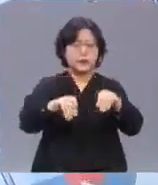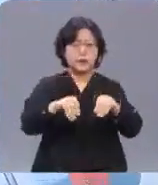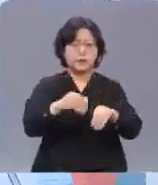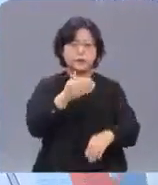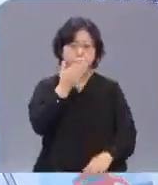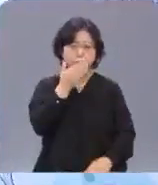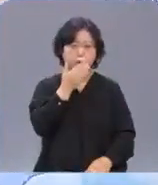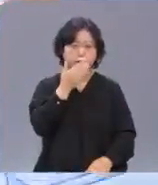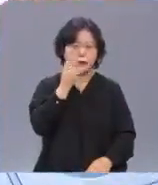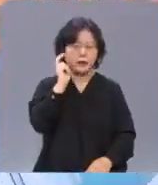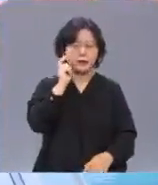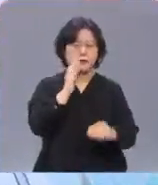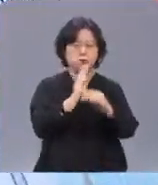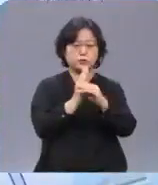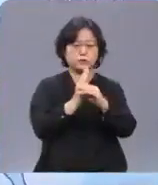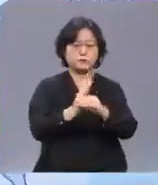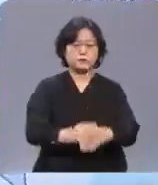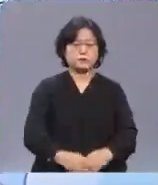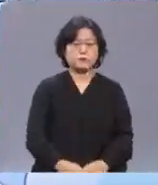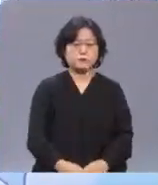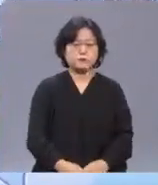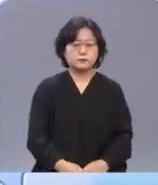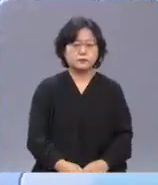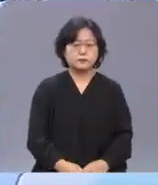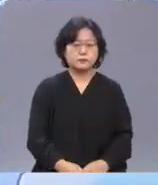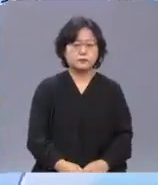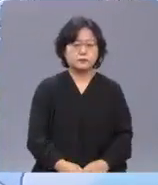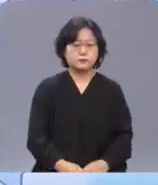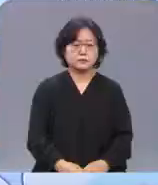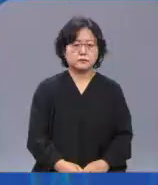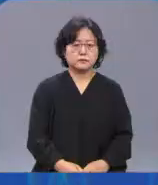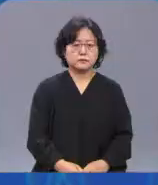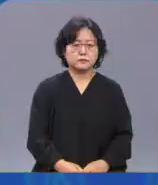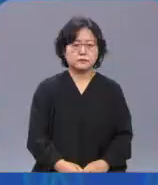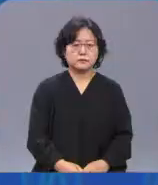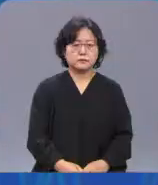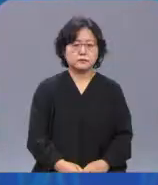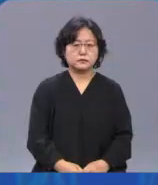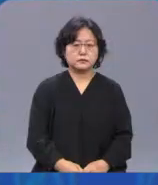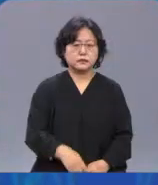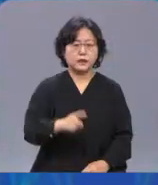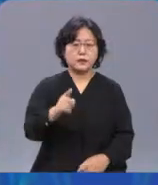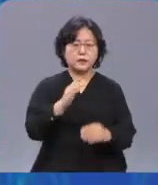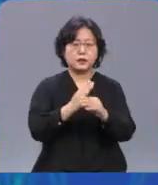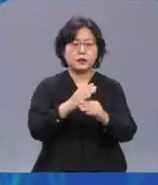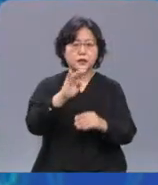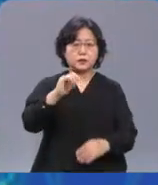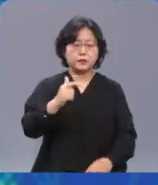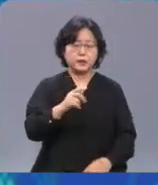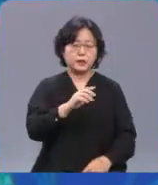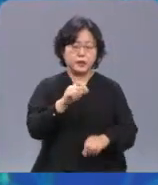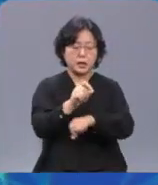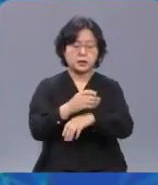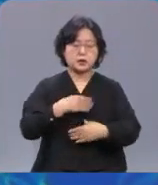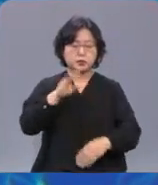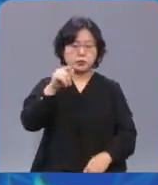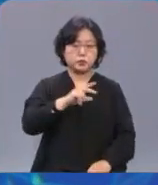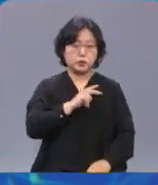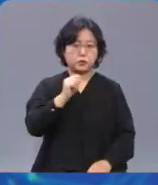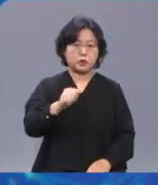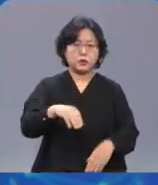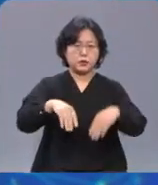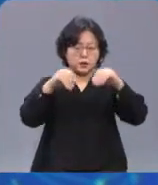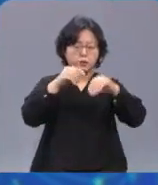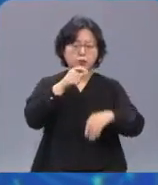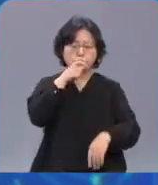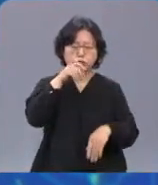우려가 커지고 있습니다. KBS 뉴스 최진입니다. 이런 가운데 이상민 행정안전부 장관이 가뭄으로